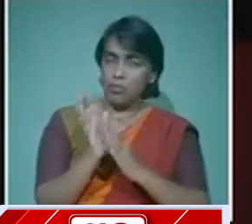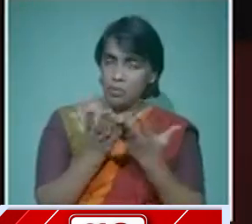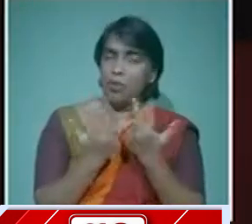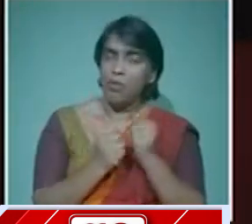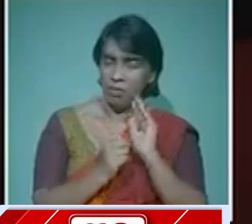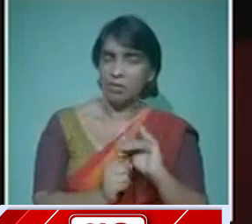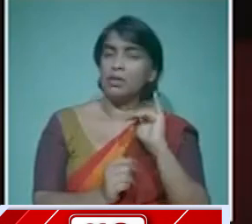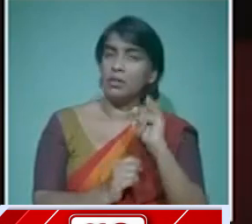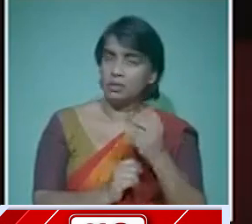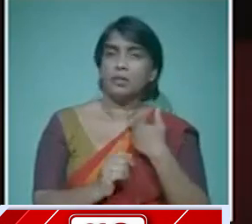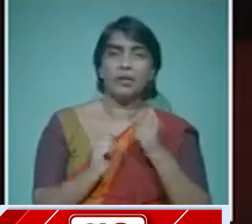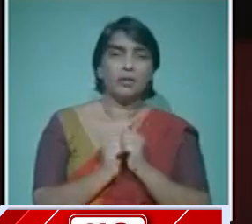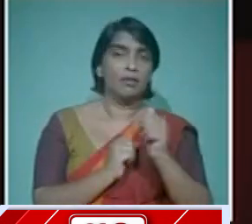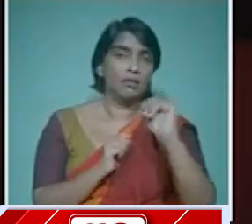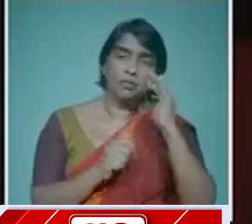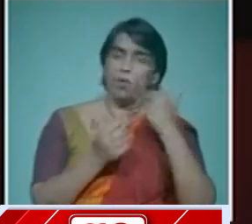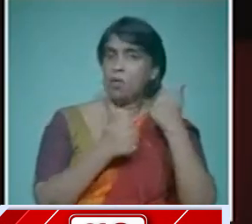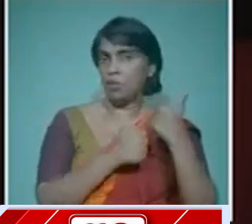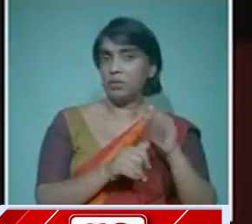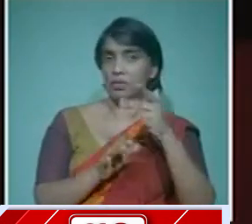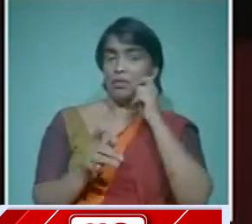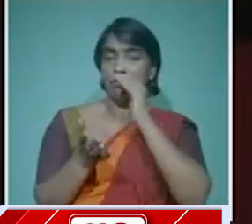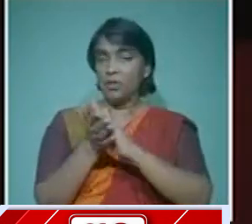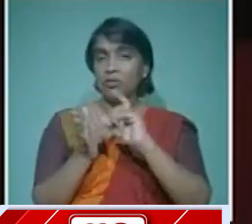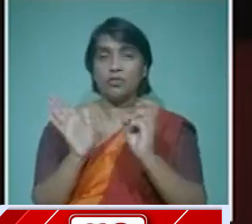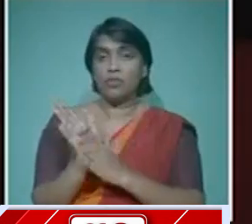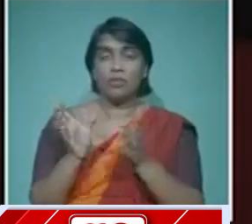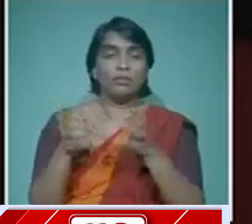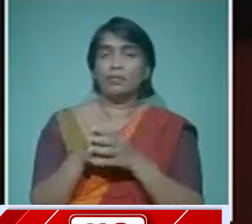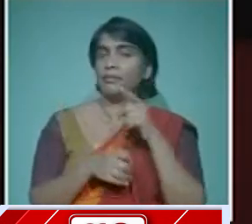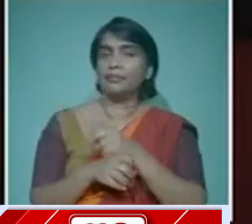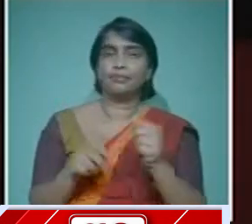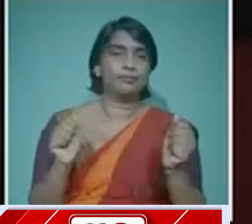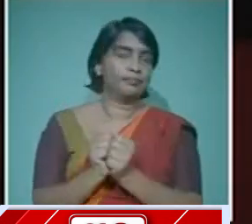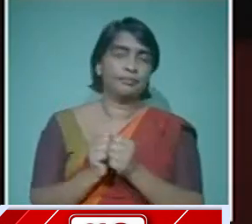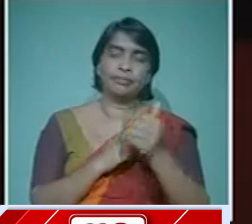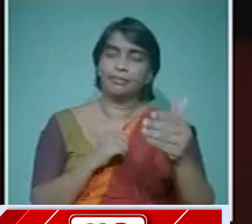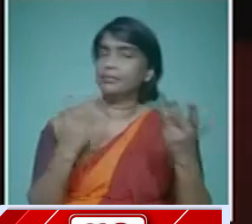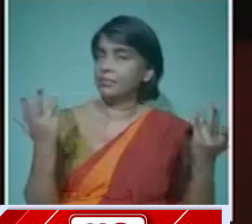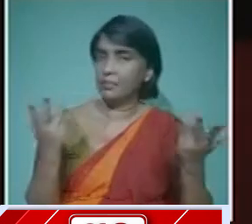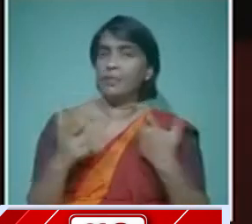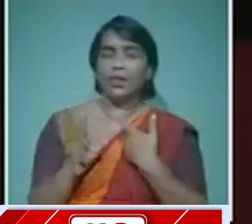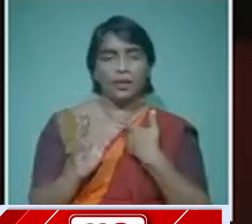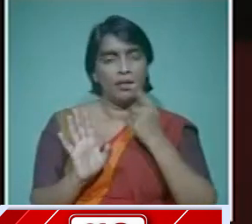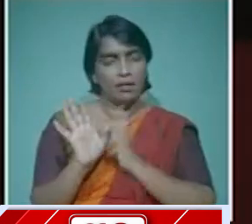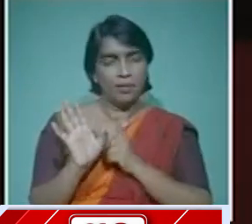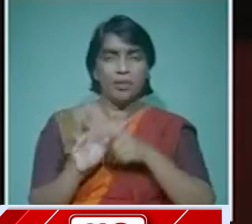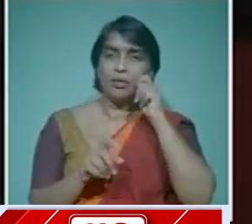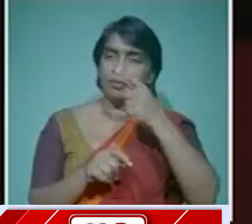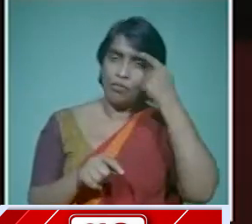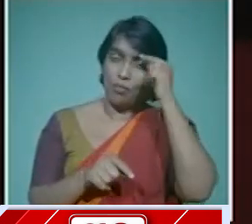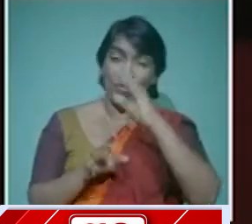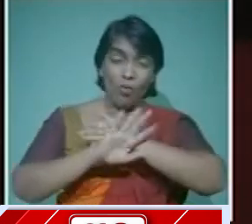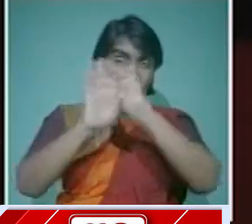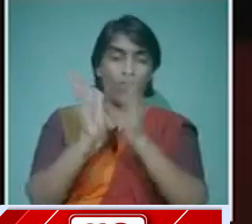කොමිෂන් සභා තියෙනවා ඒකෙන් අපිට කාර්යභාරයක් වෙනවා. හැබැයි මහජන උපකේදා කොමිසමේ ඒ කාර්යභාරය වෙලා නැහැ. මම ඒක හැම නිලධාරියෙක්ම ඇඟිලි දික්